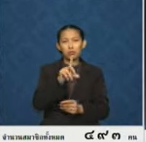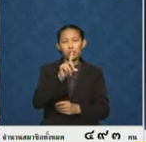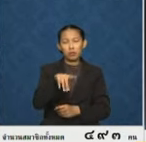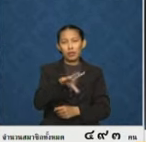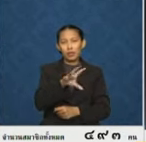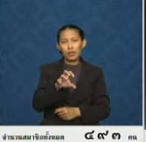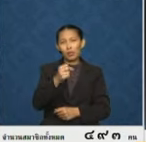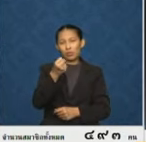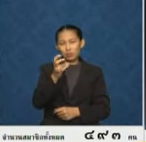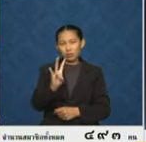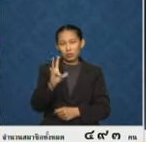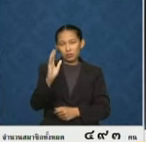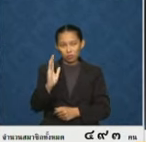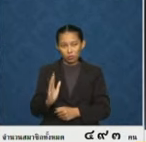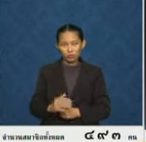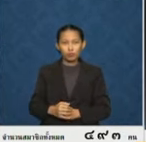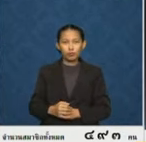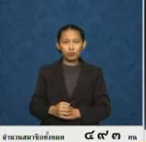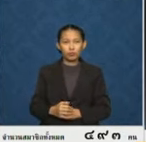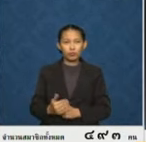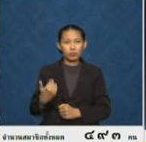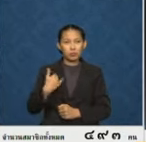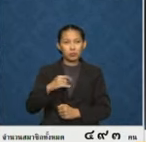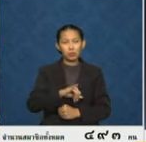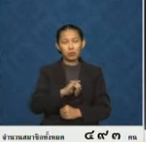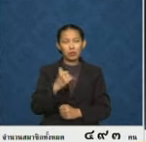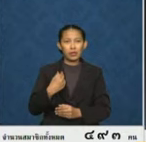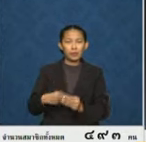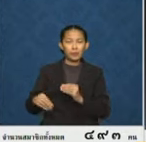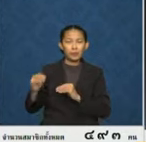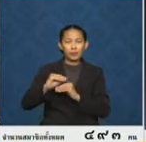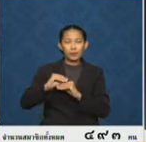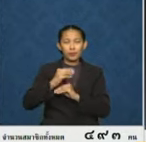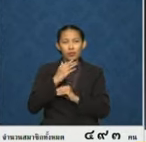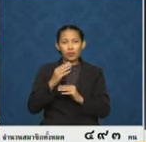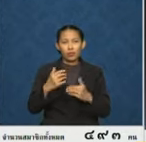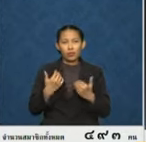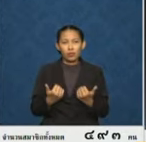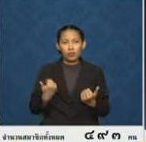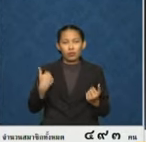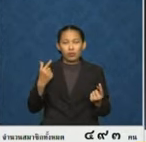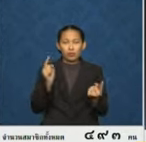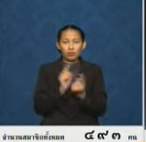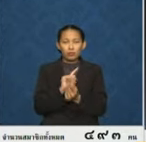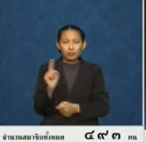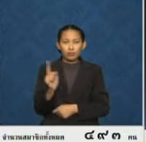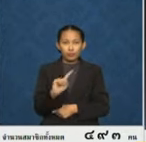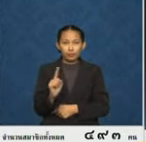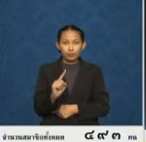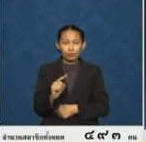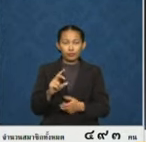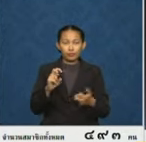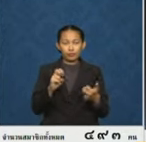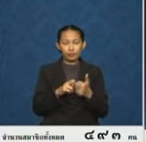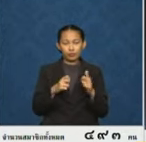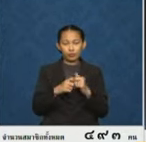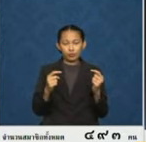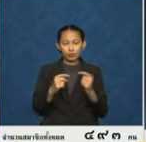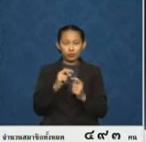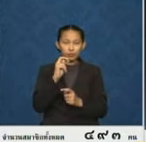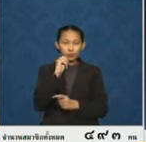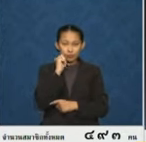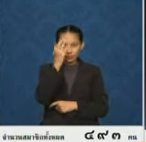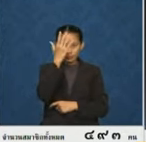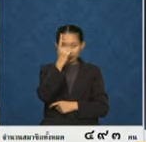1,1รายมีแนวโน้มจะเพิ่มขึ้นเรื่อยๆปัจจุบันก็พบว่าประสบปัญหาในการใช้น้ำเพราะว่า